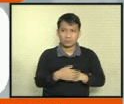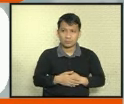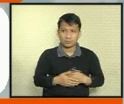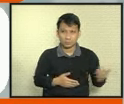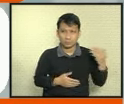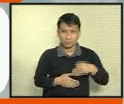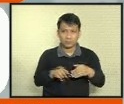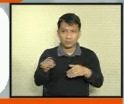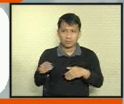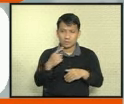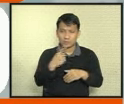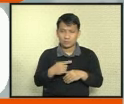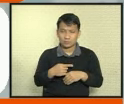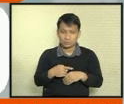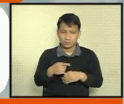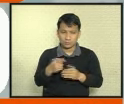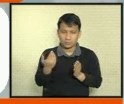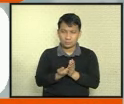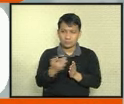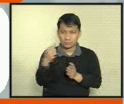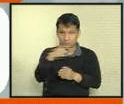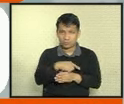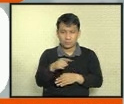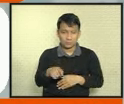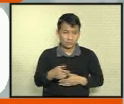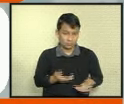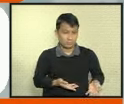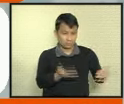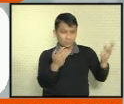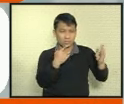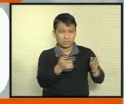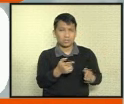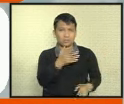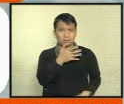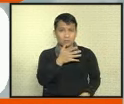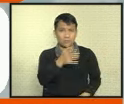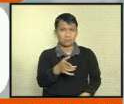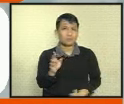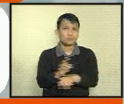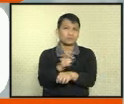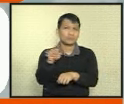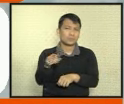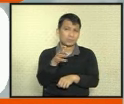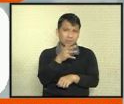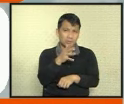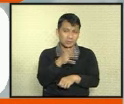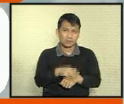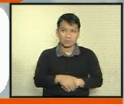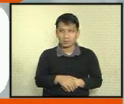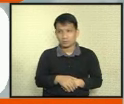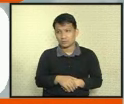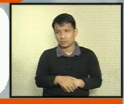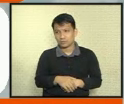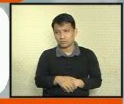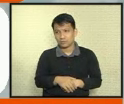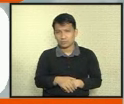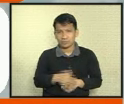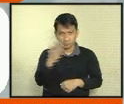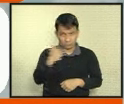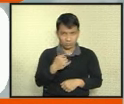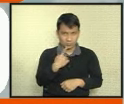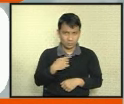ako dito kung hindi totoo yung mga pinagasabi? Kung... Eh, sabihin mo sa mama mo kasi ginagamit ka ng mama mo. Why? Oh. Parents ko siya eh.